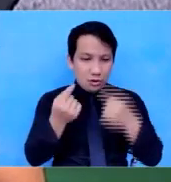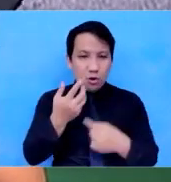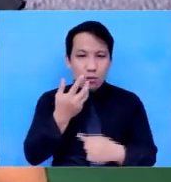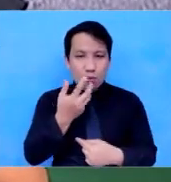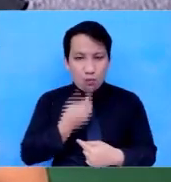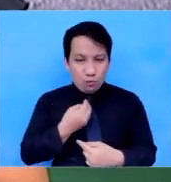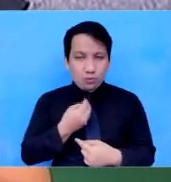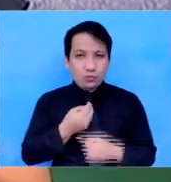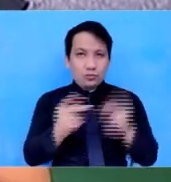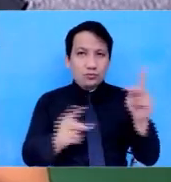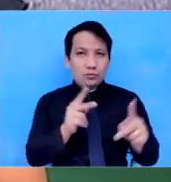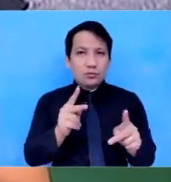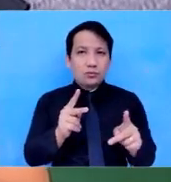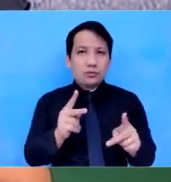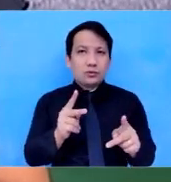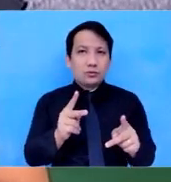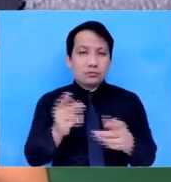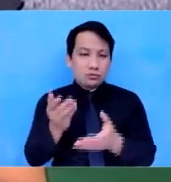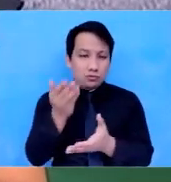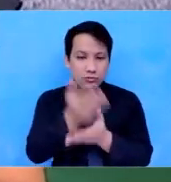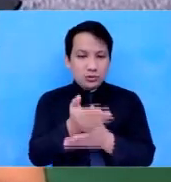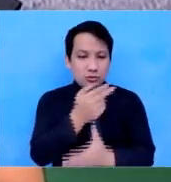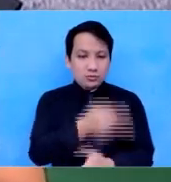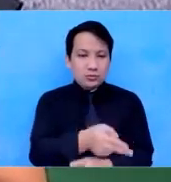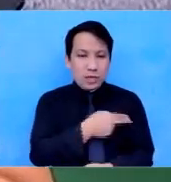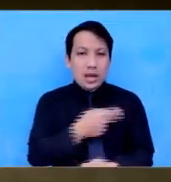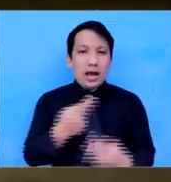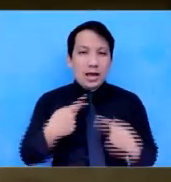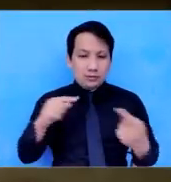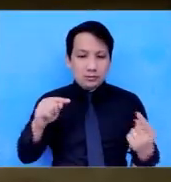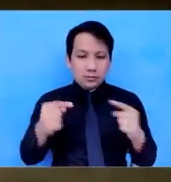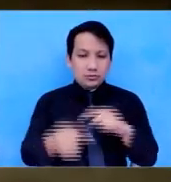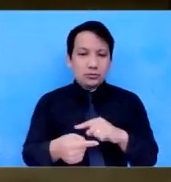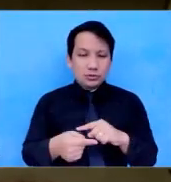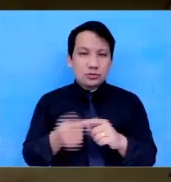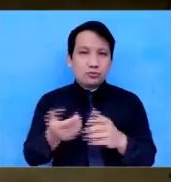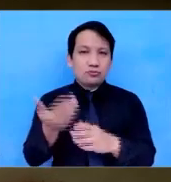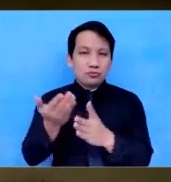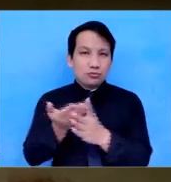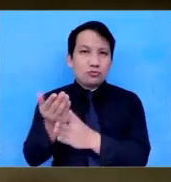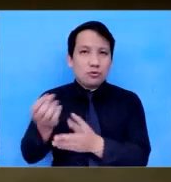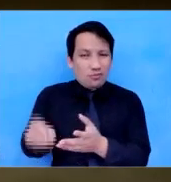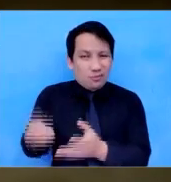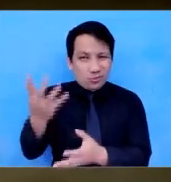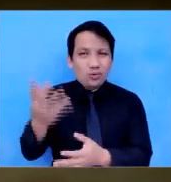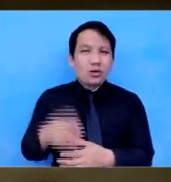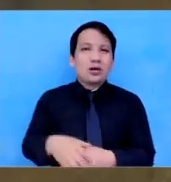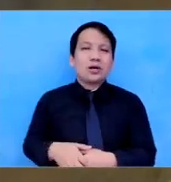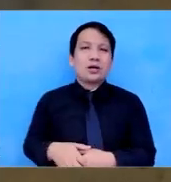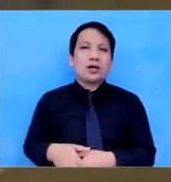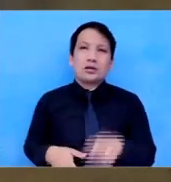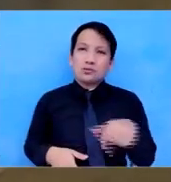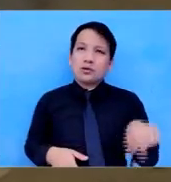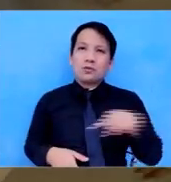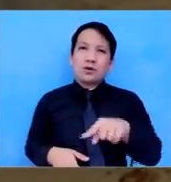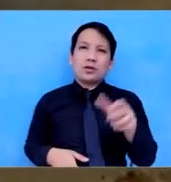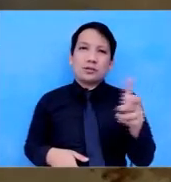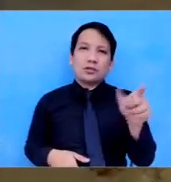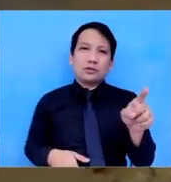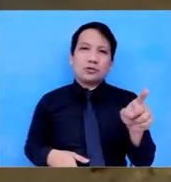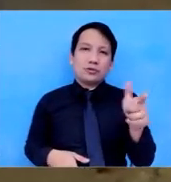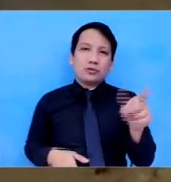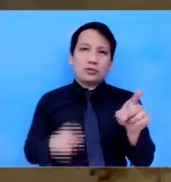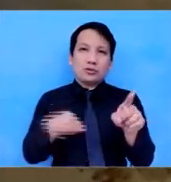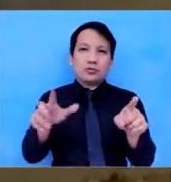who's going to our hospitals with injuries due to firecrackers. Mula December 21 hanggang 29, umabot na sa 36